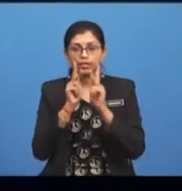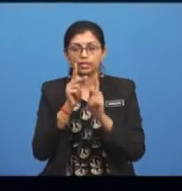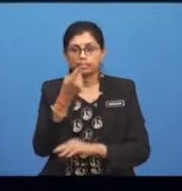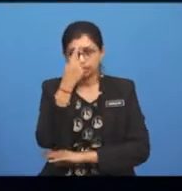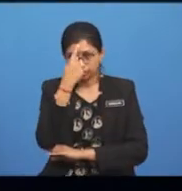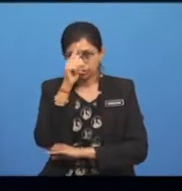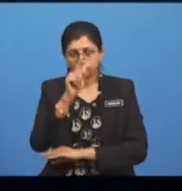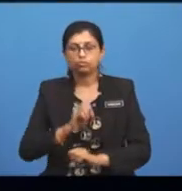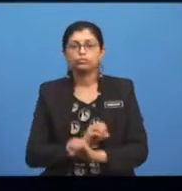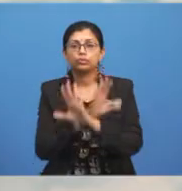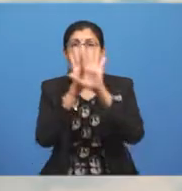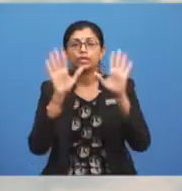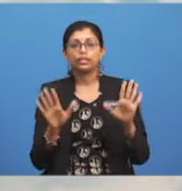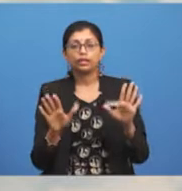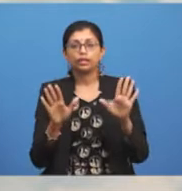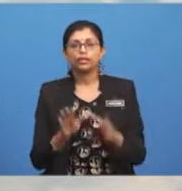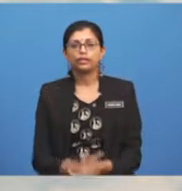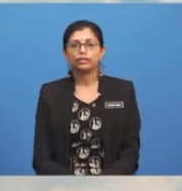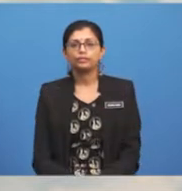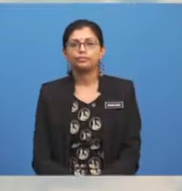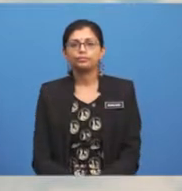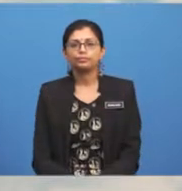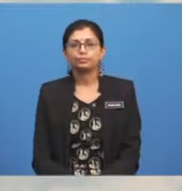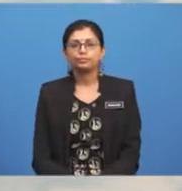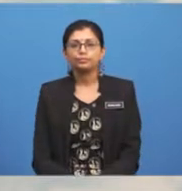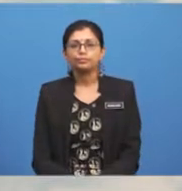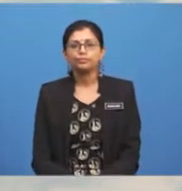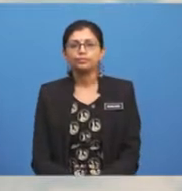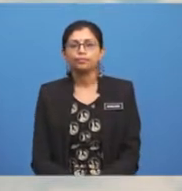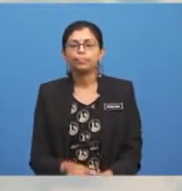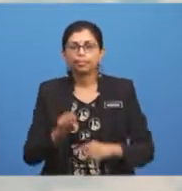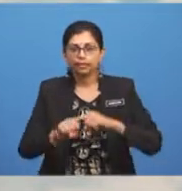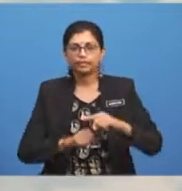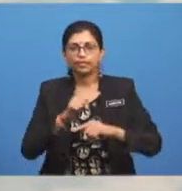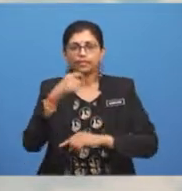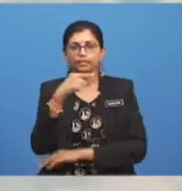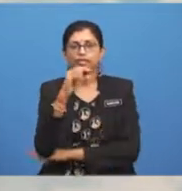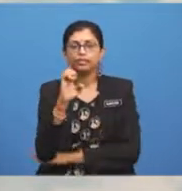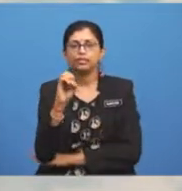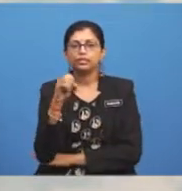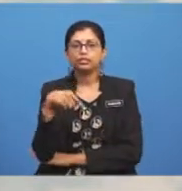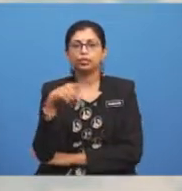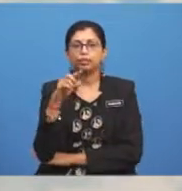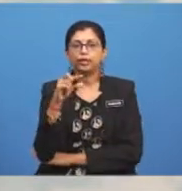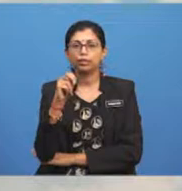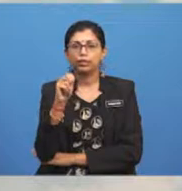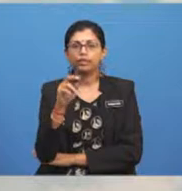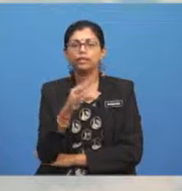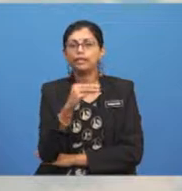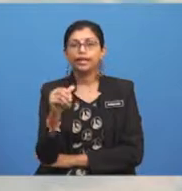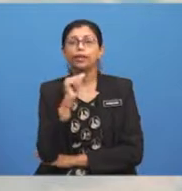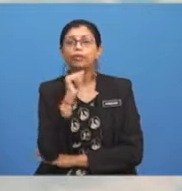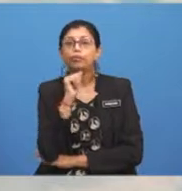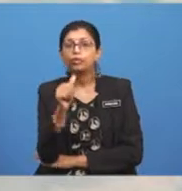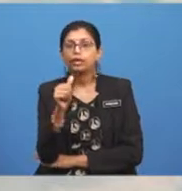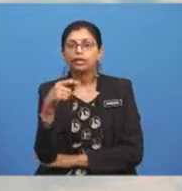yang seterusnya adalah berkomunikasi untuk menerangkan satelit geopegun